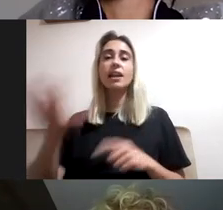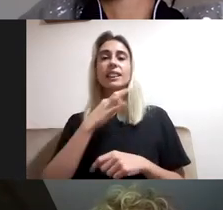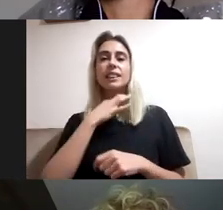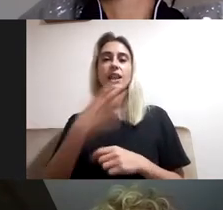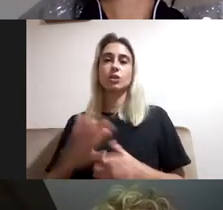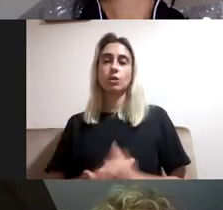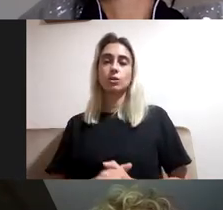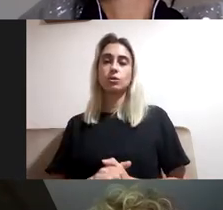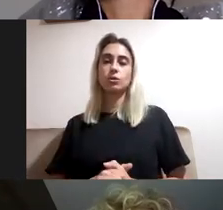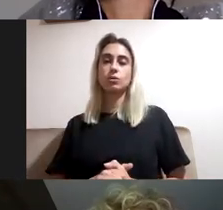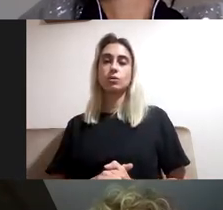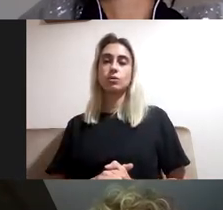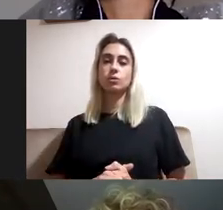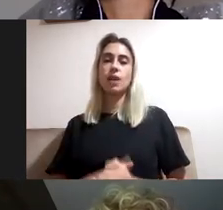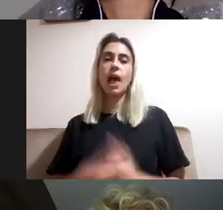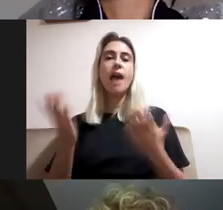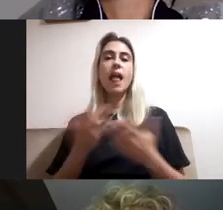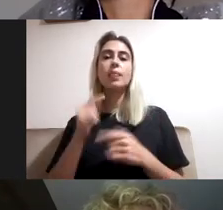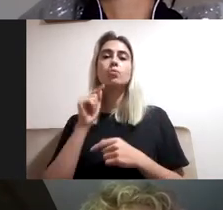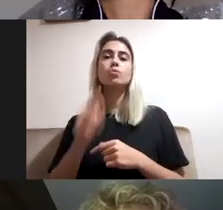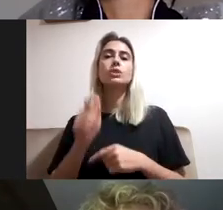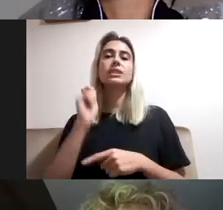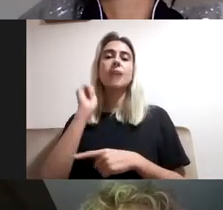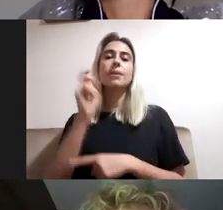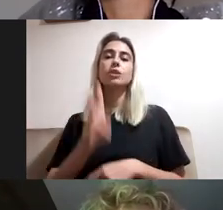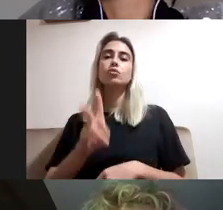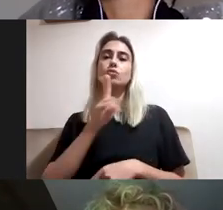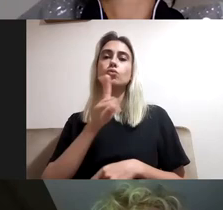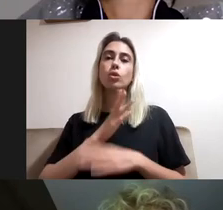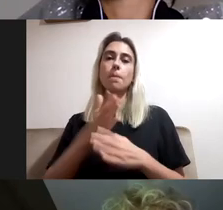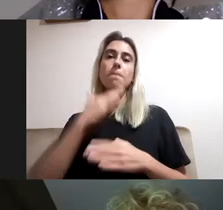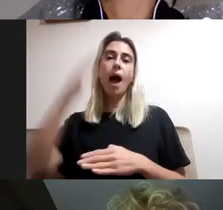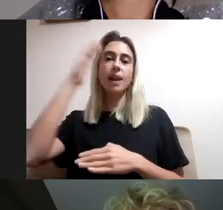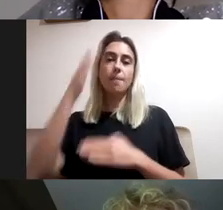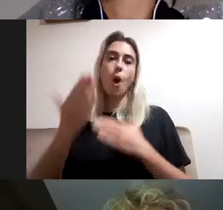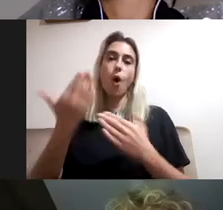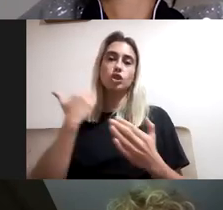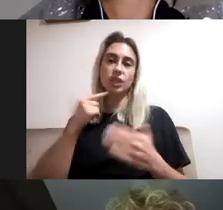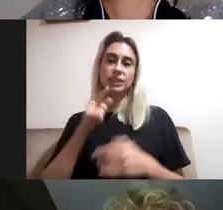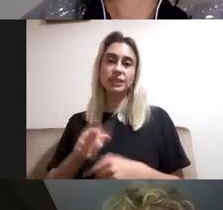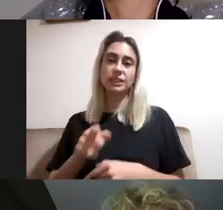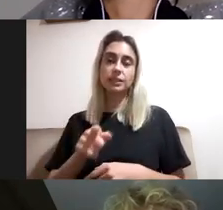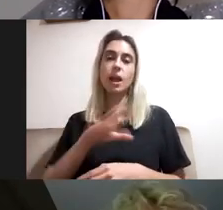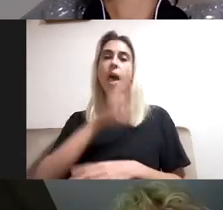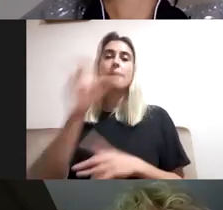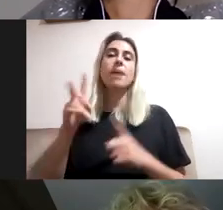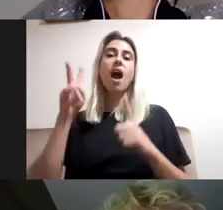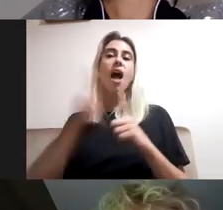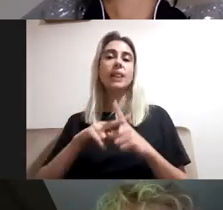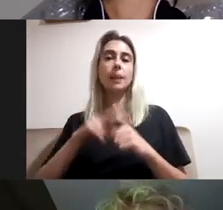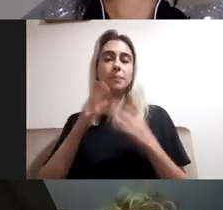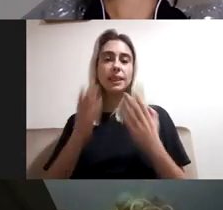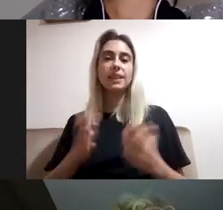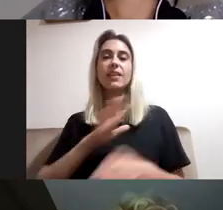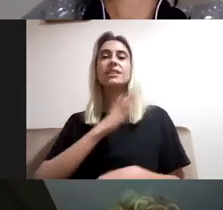ediyoruz. Herhalde bu son seminerimiz bayram öncesi. Ben bütün katılımcılarımın ve